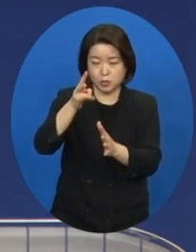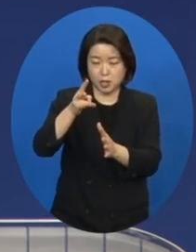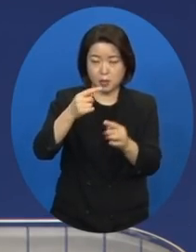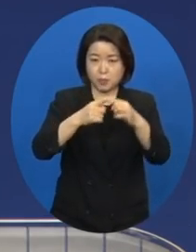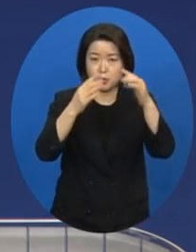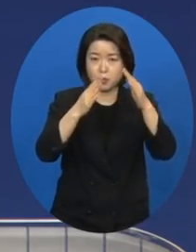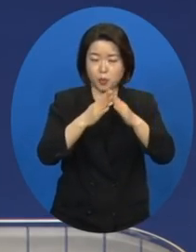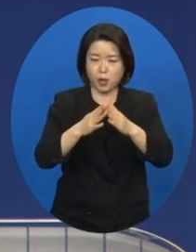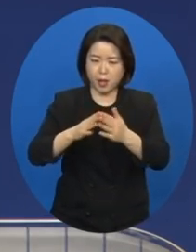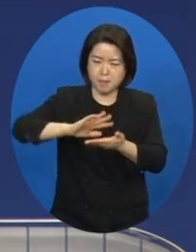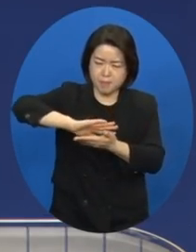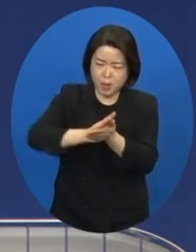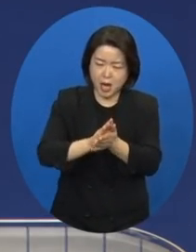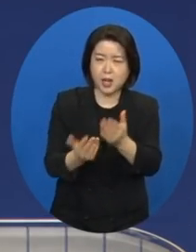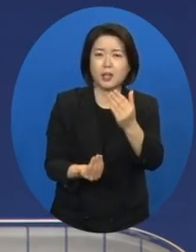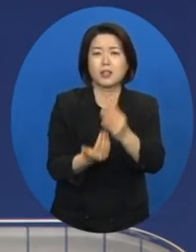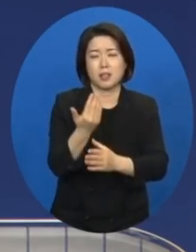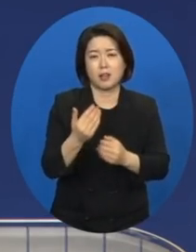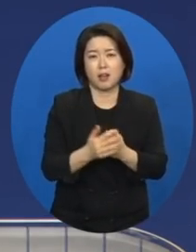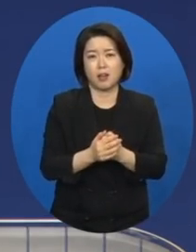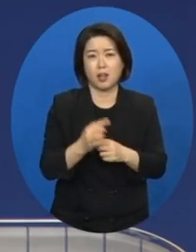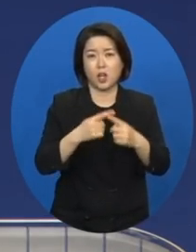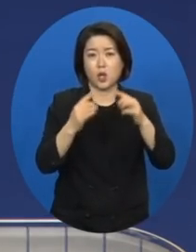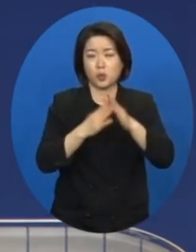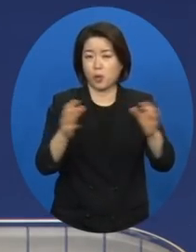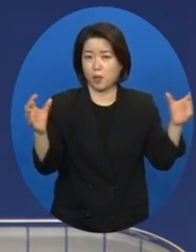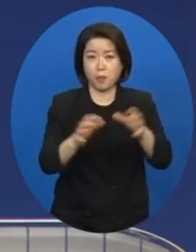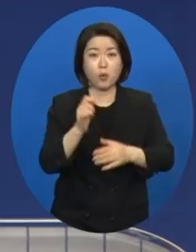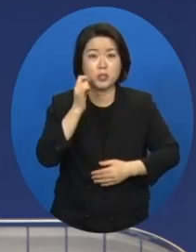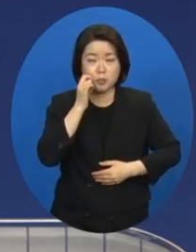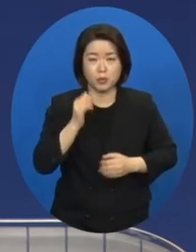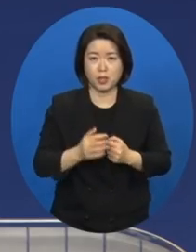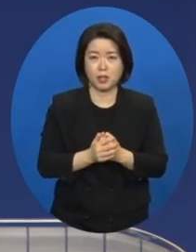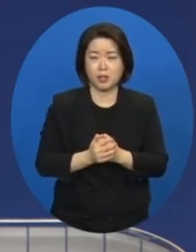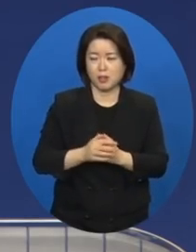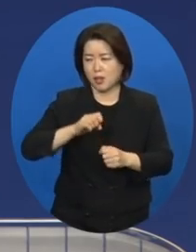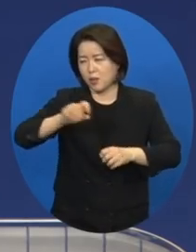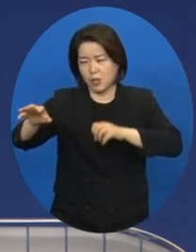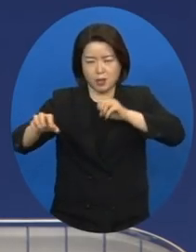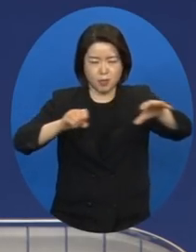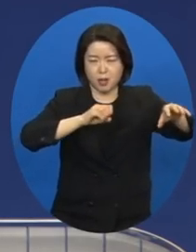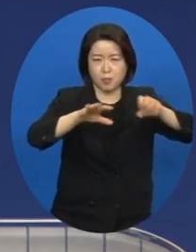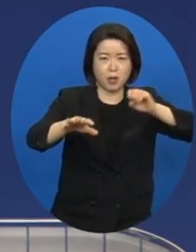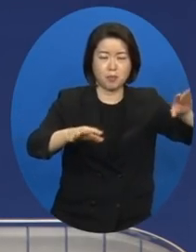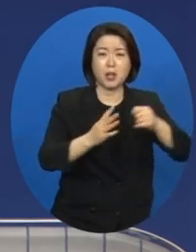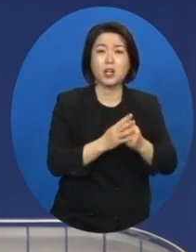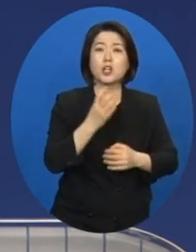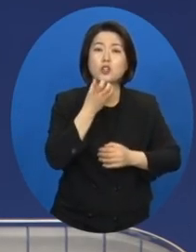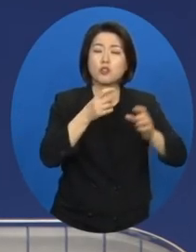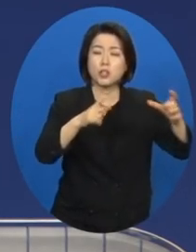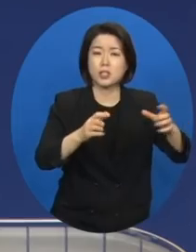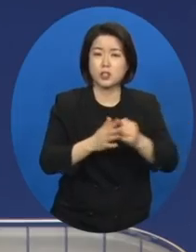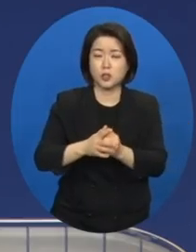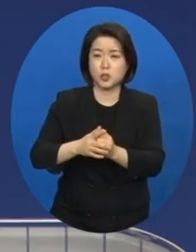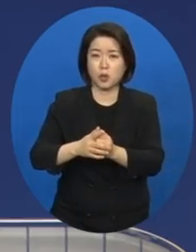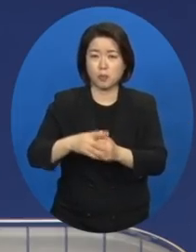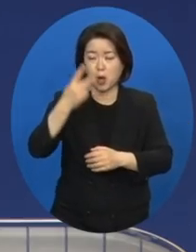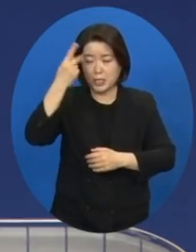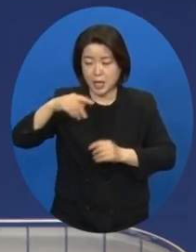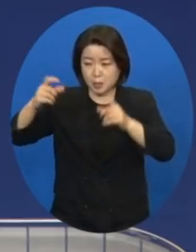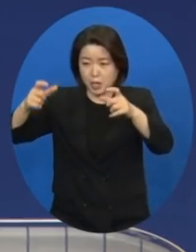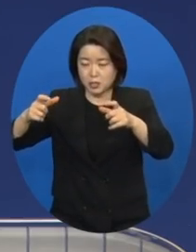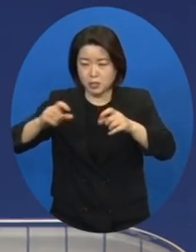일어나가지고요 성도들이 교회에 모일 수 없게 됐습니다. 다 터지게 되는 거예요. 유대 지방으로 사마리아 지방으로 모일 수가 없게